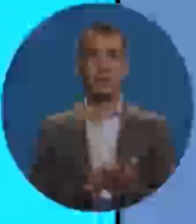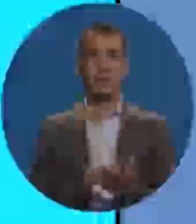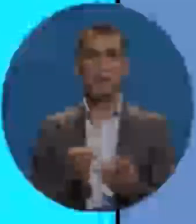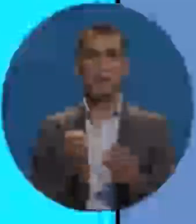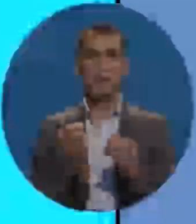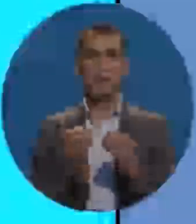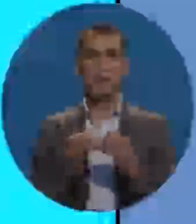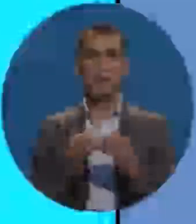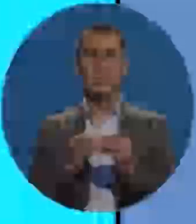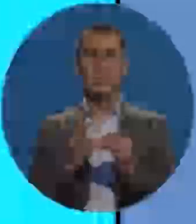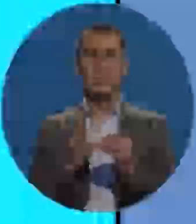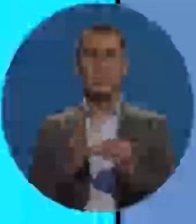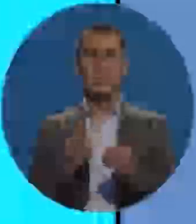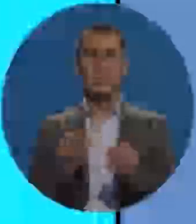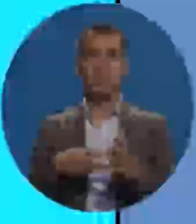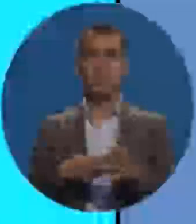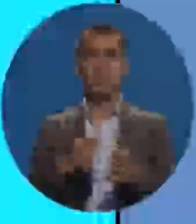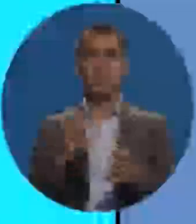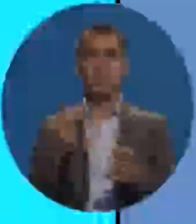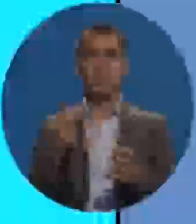6-ға бөлсек, ямаса,